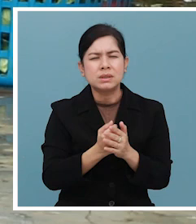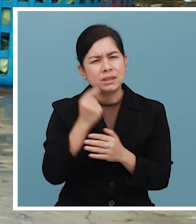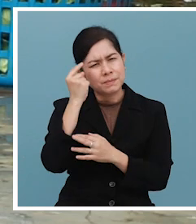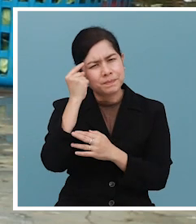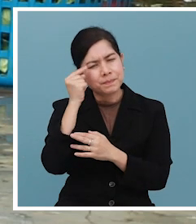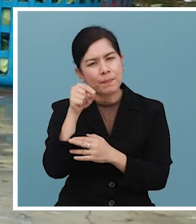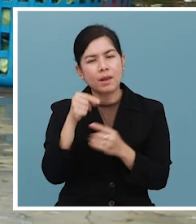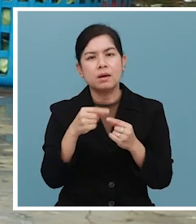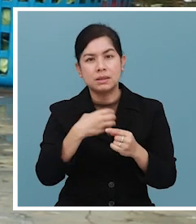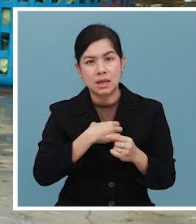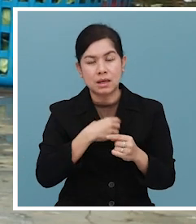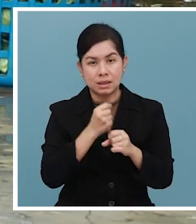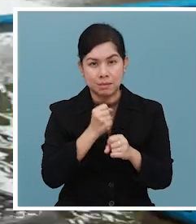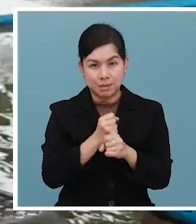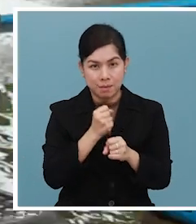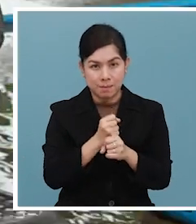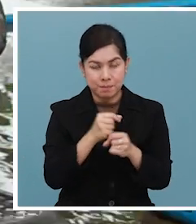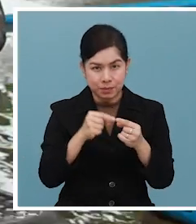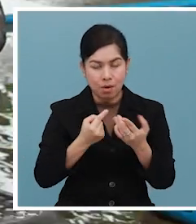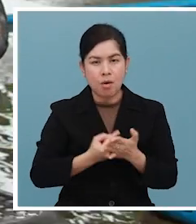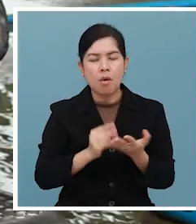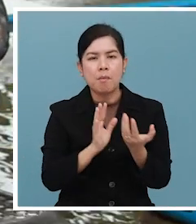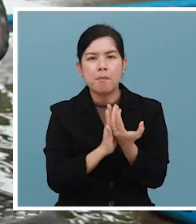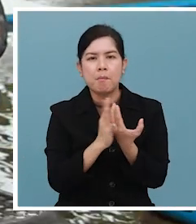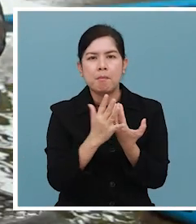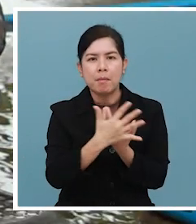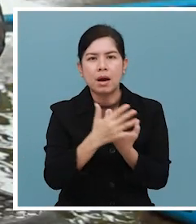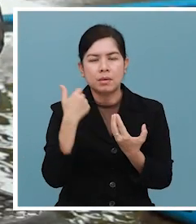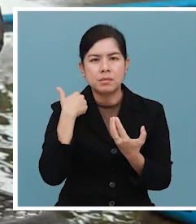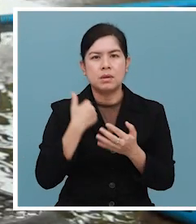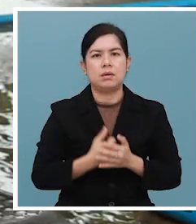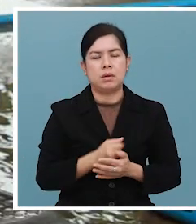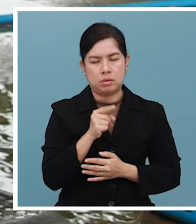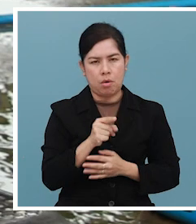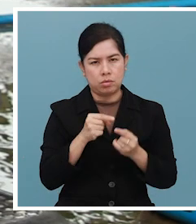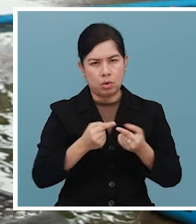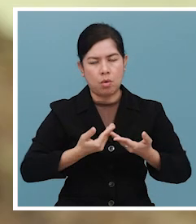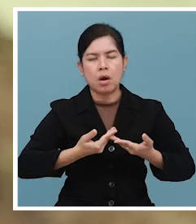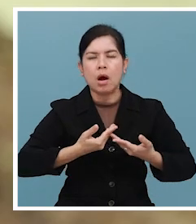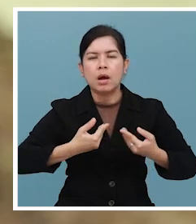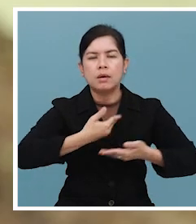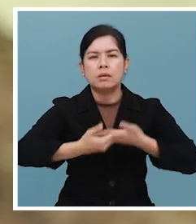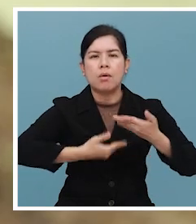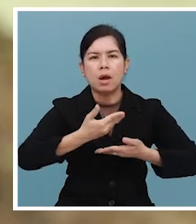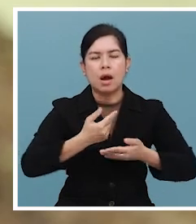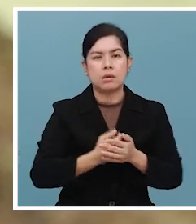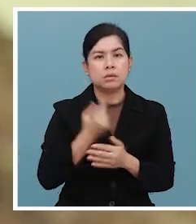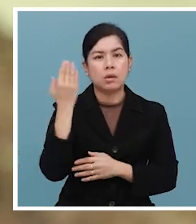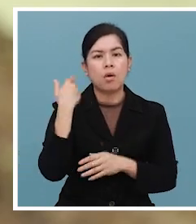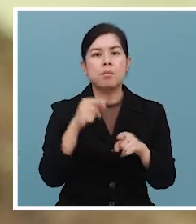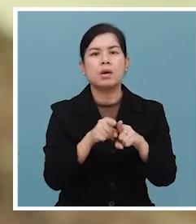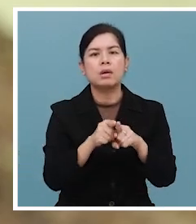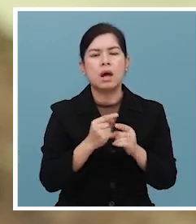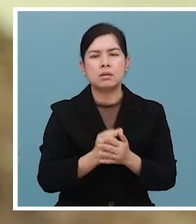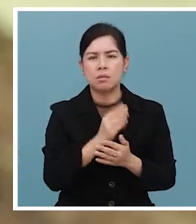ใจคนที่จะทำไปขายเนี่ย เปลี่ยนใจคนขาย ใช่เพราะว่าเกษตรกรอยู่กับสวนเราจนเคยเมื่อก่อนหนูก็ใครชวนหนูก็ไม่ไป หนู